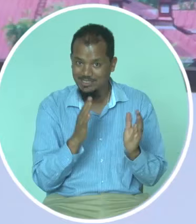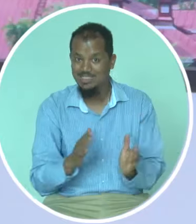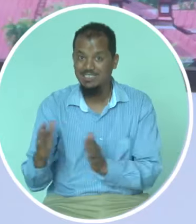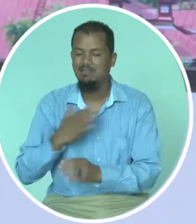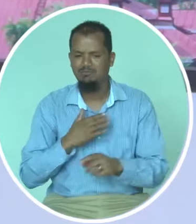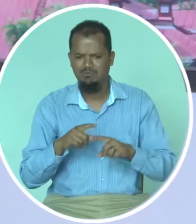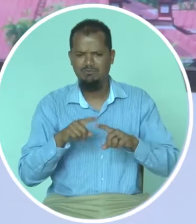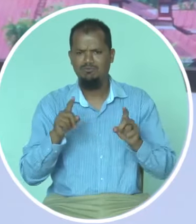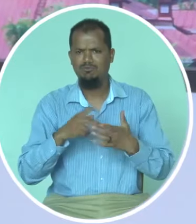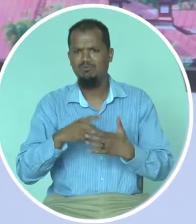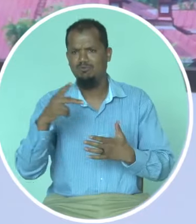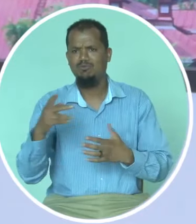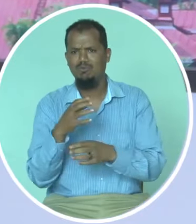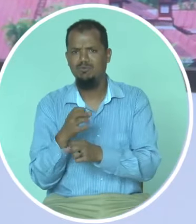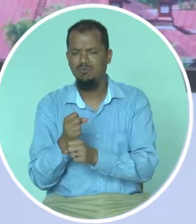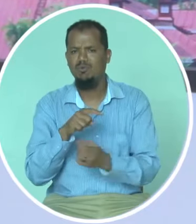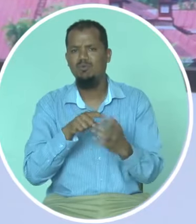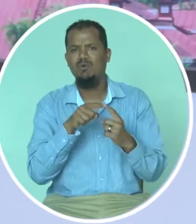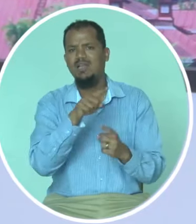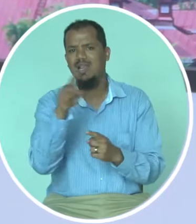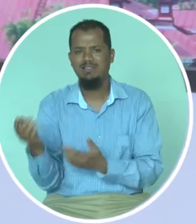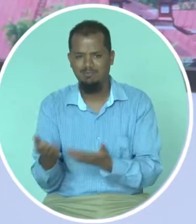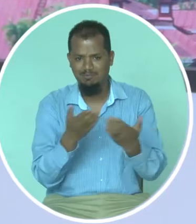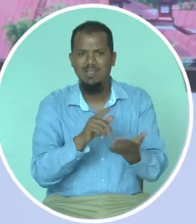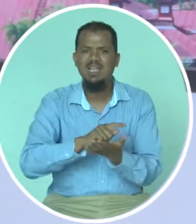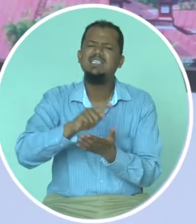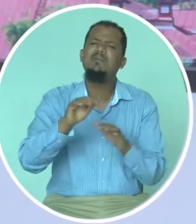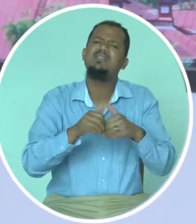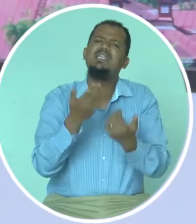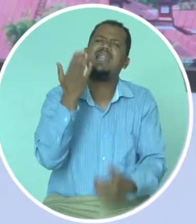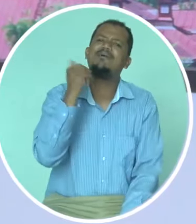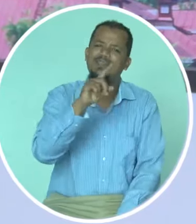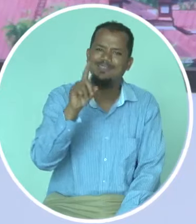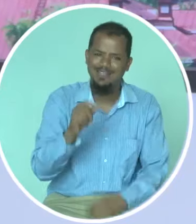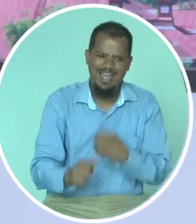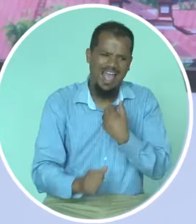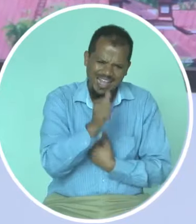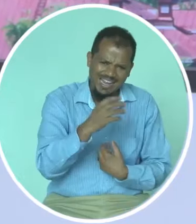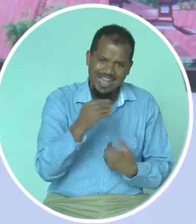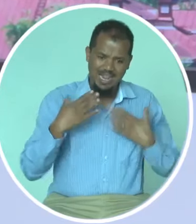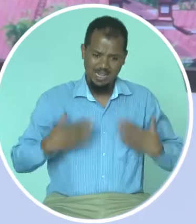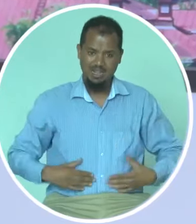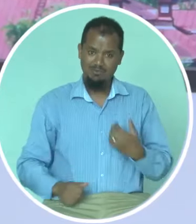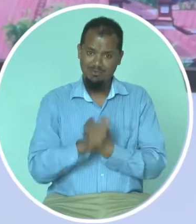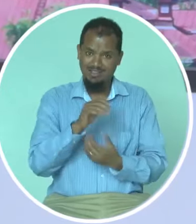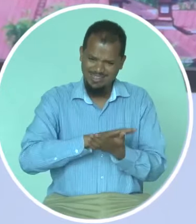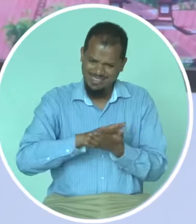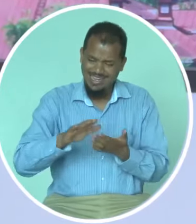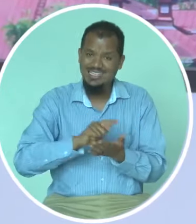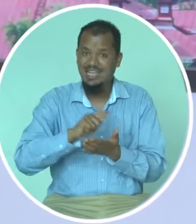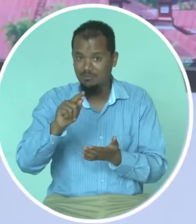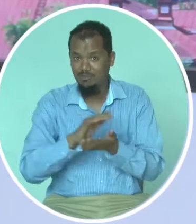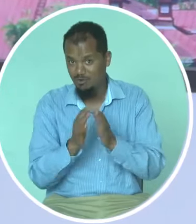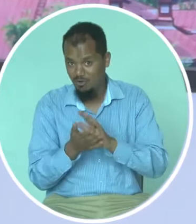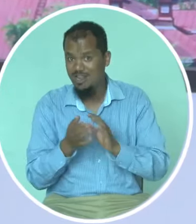ዝግጅታችን ለየት ያለ ፕሮግራም ይዞላችሁ ወደ እናንተ መጥቷል። ሳምንታችሁ እንዴት ነው? ካደጋና ካካል ጉዳት የጸዳ ሳምንት እንዲሆንላችሁ